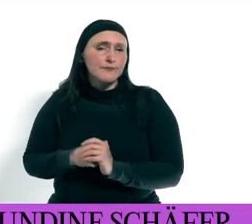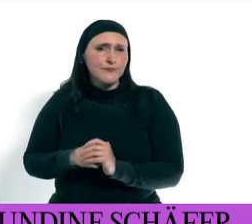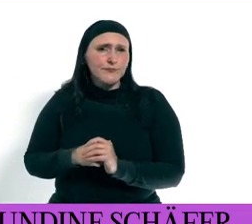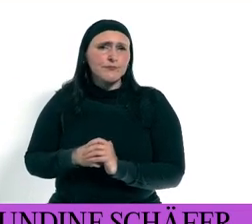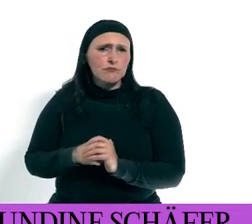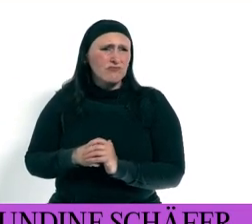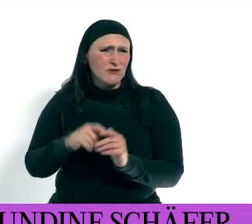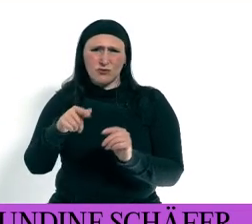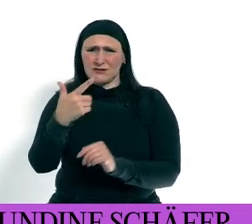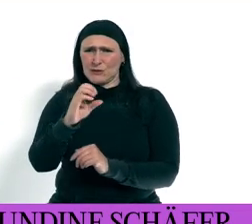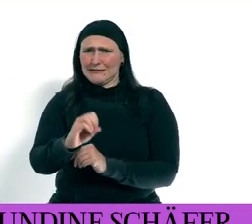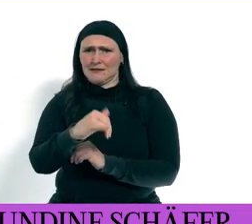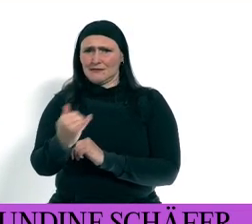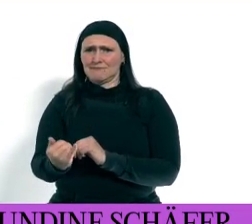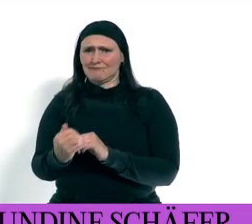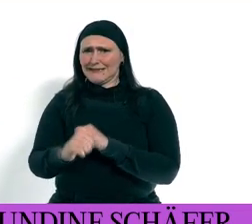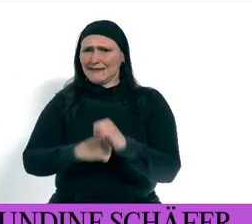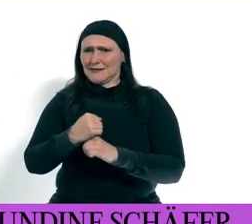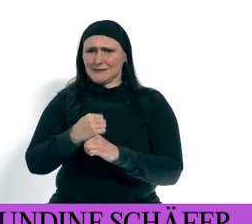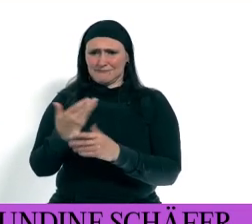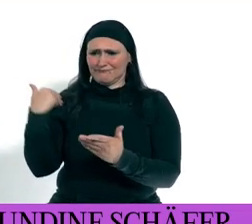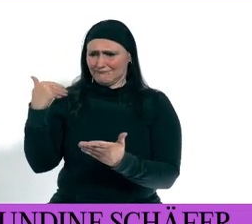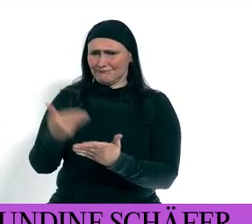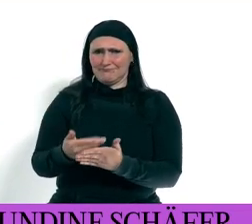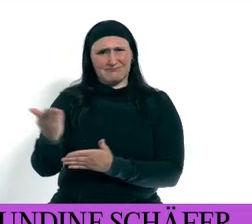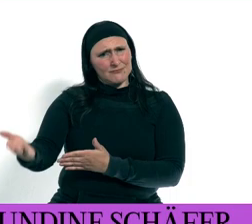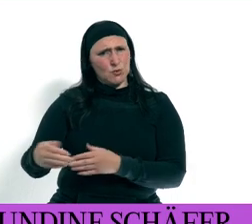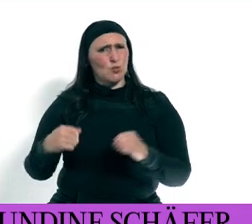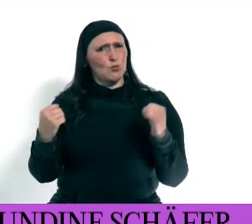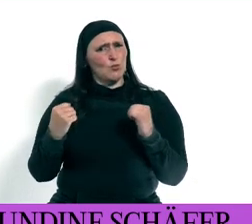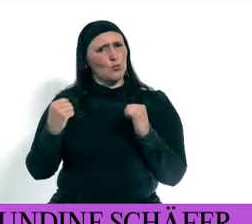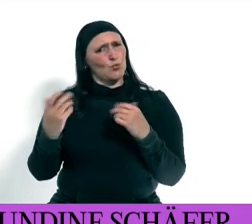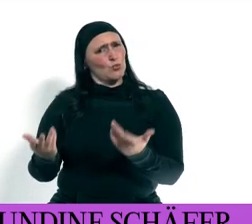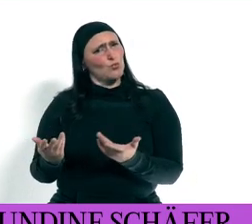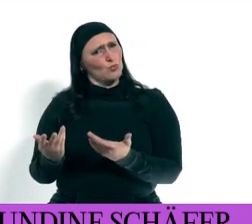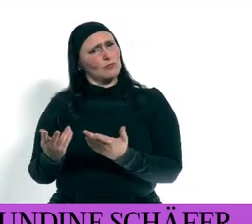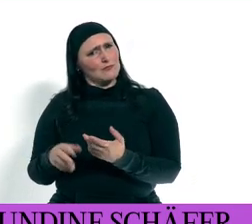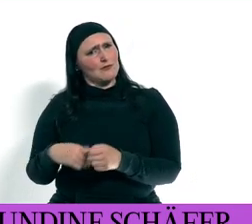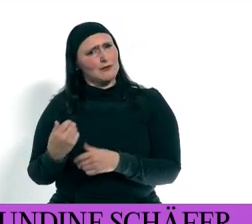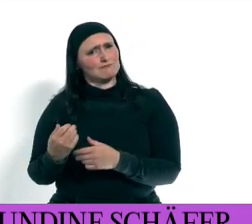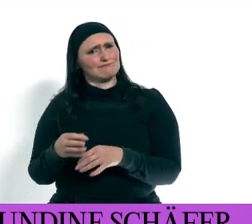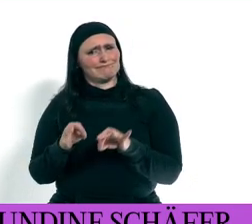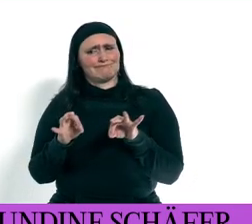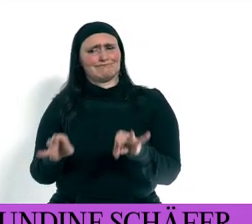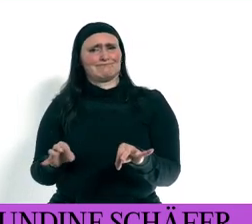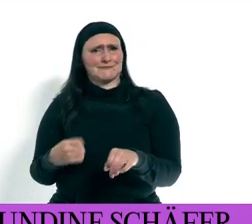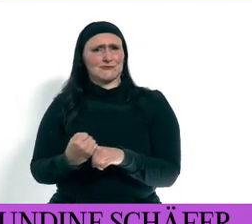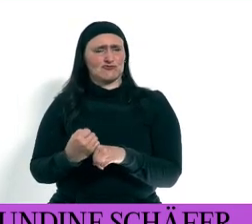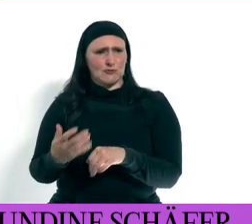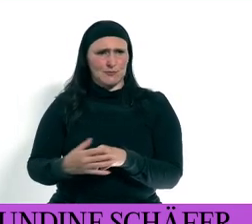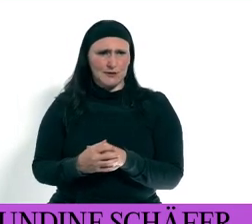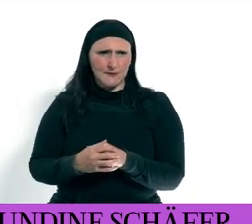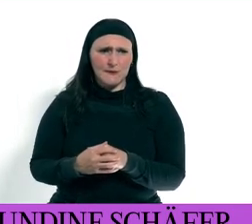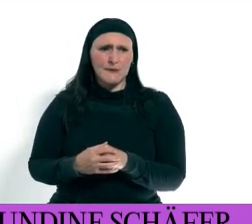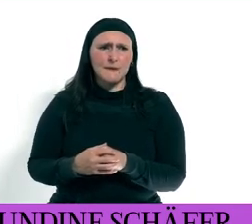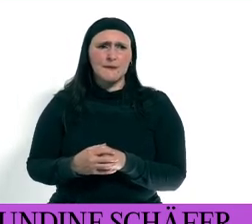daran gearbeitet, diese Kluft zu überbrücken. Und ich glaube, ihr habt wirklich tolle Arbeit geleistet. Is that you really managed to